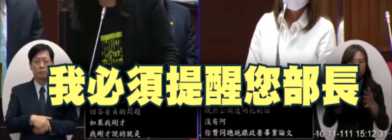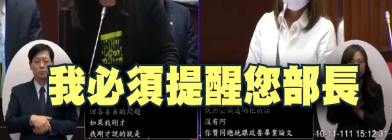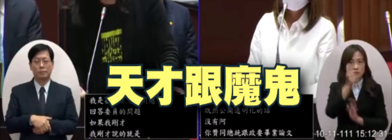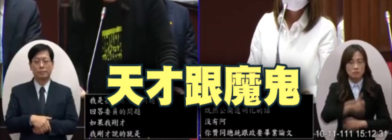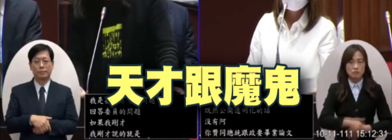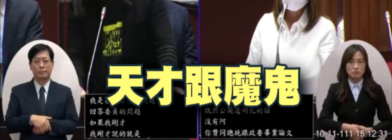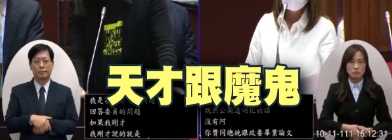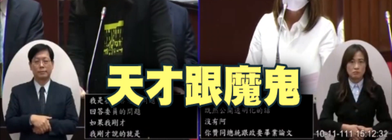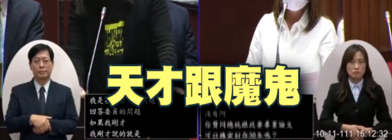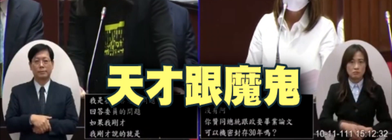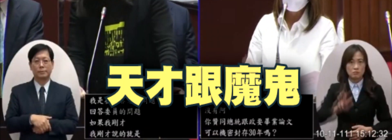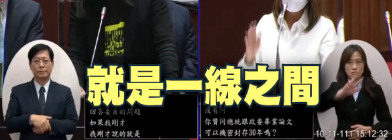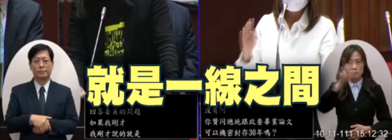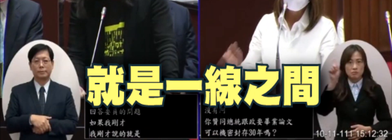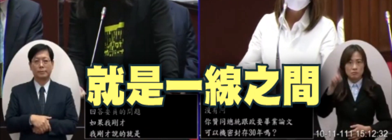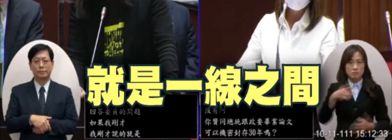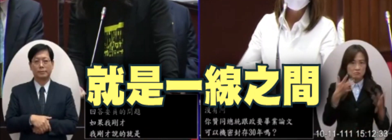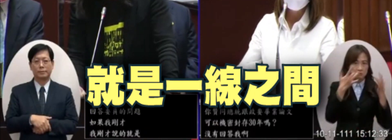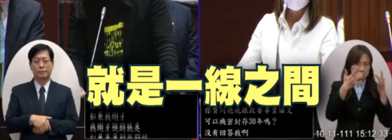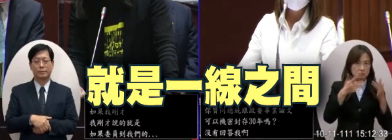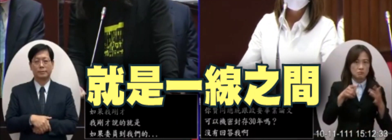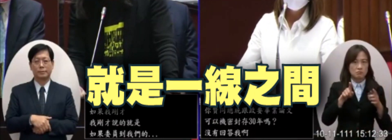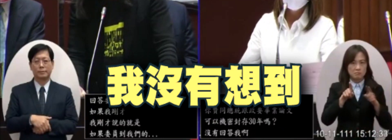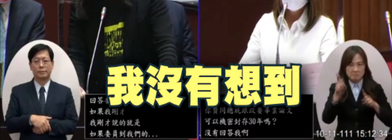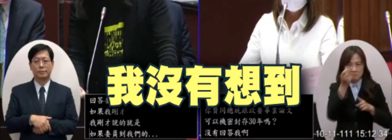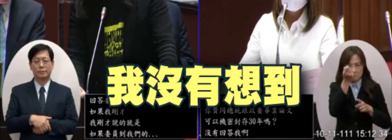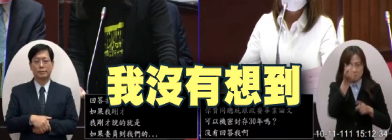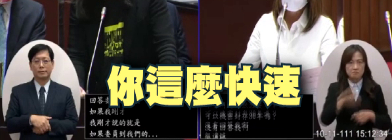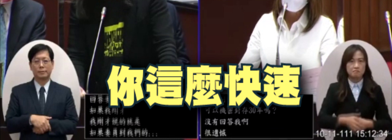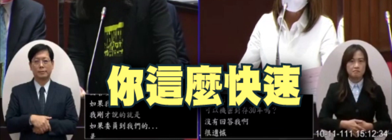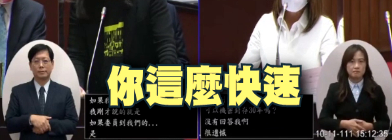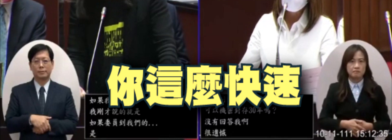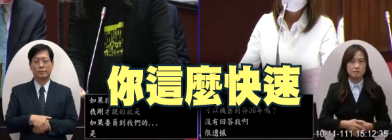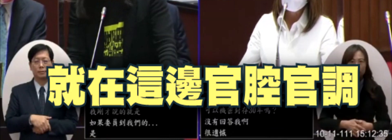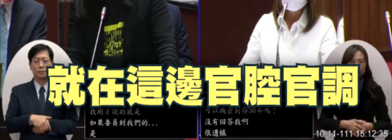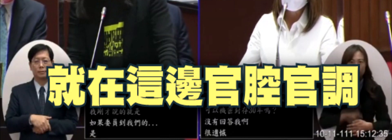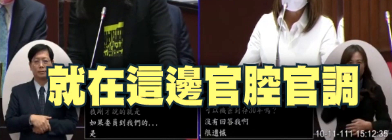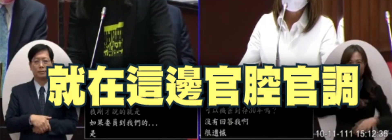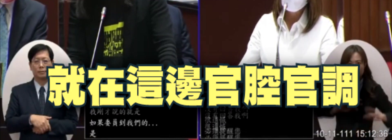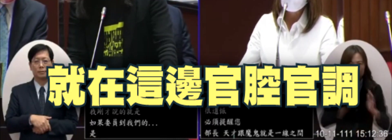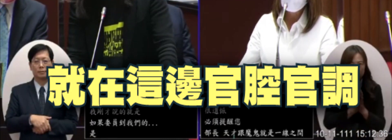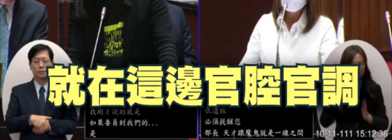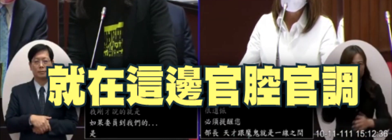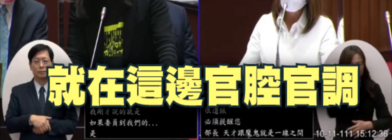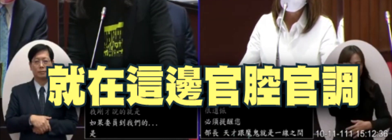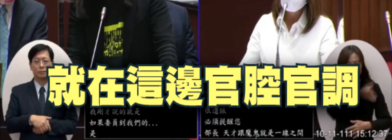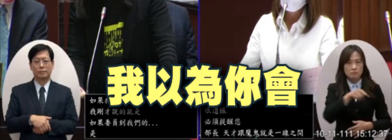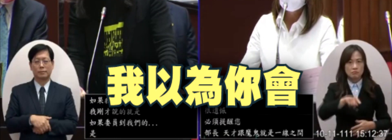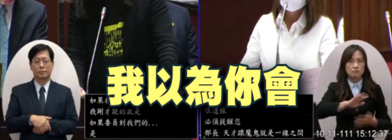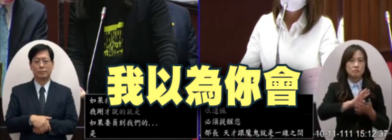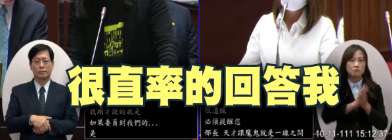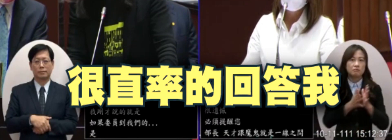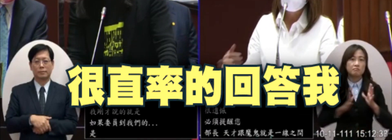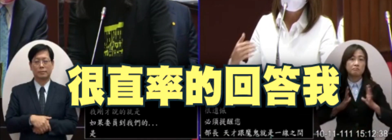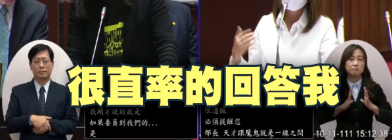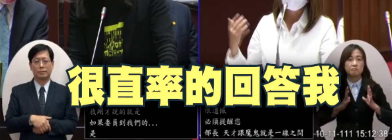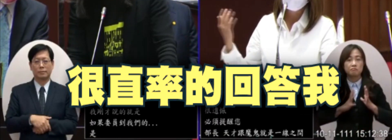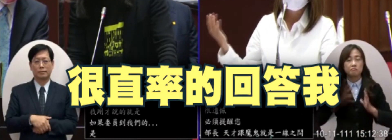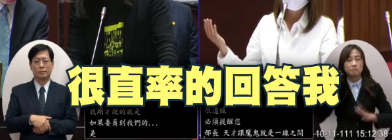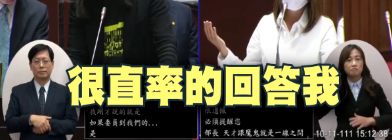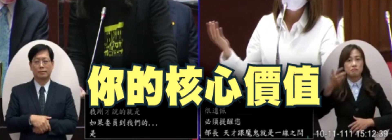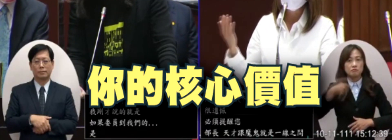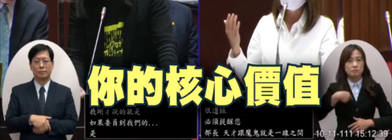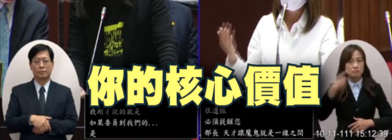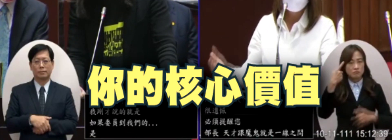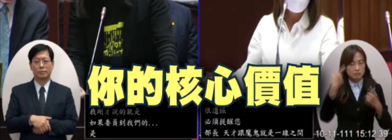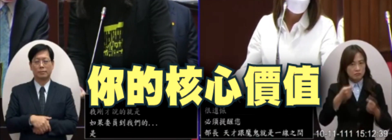是 天才跟魔鬼就是一线之间。我没有想到你这么快速就在这边关腔关掉，我以为你会很直率的